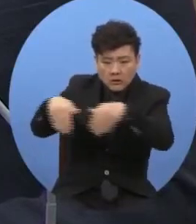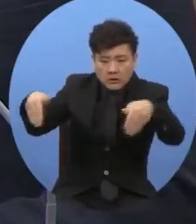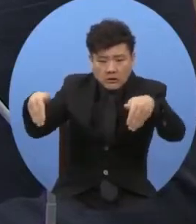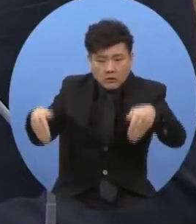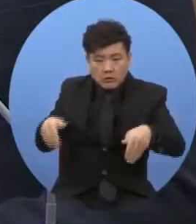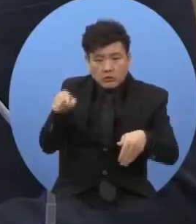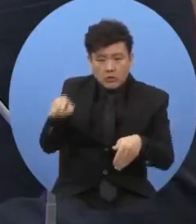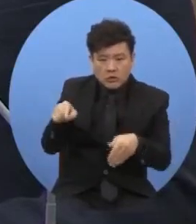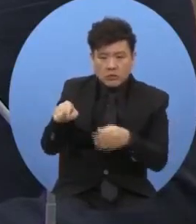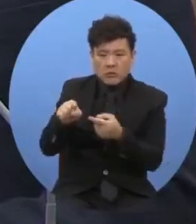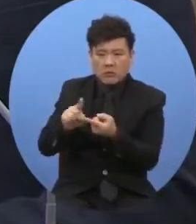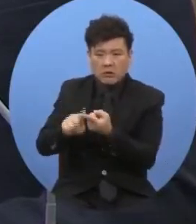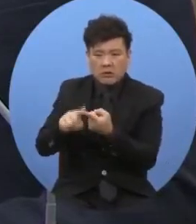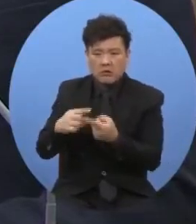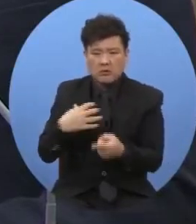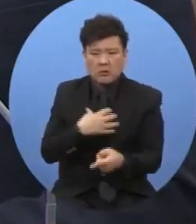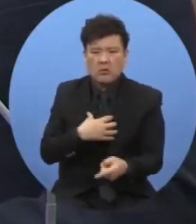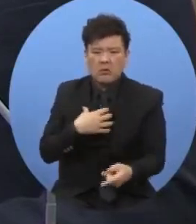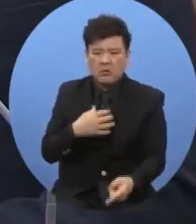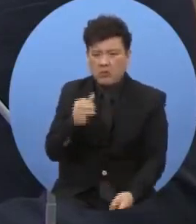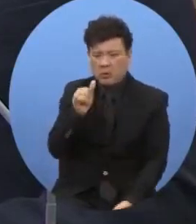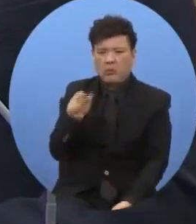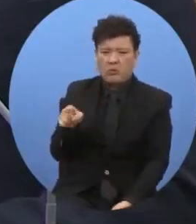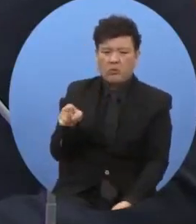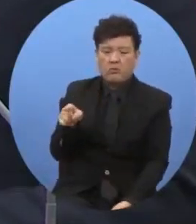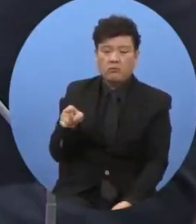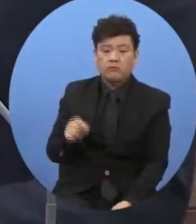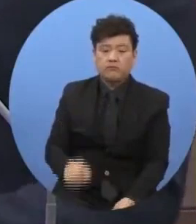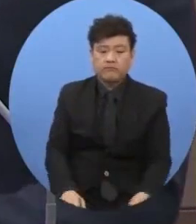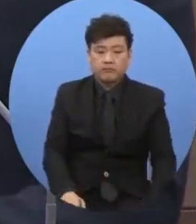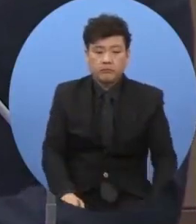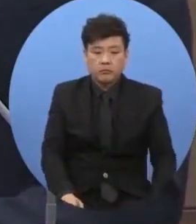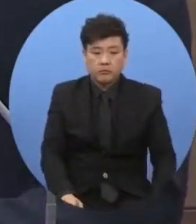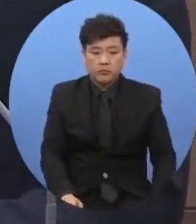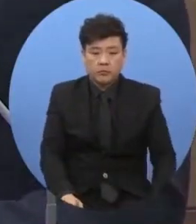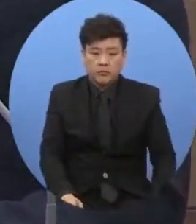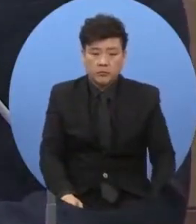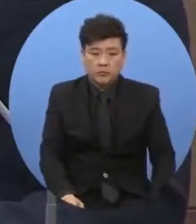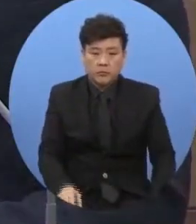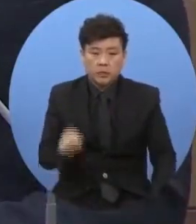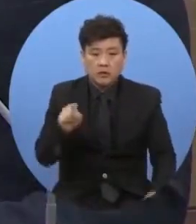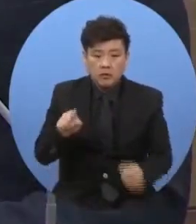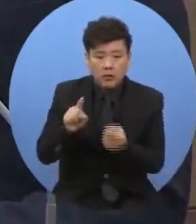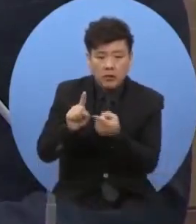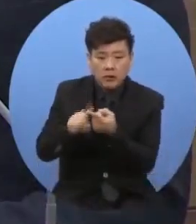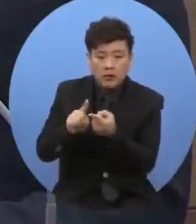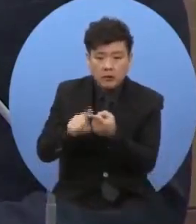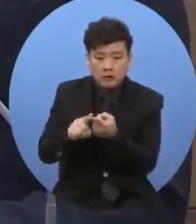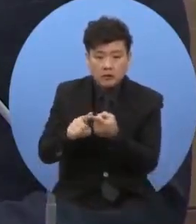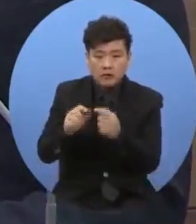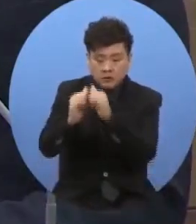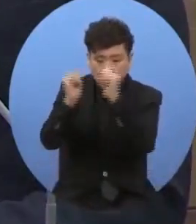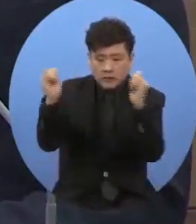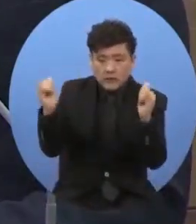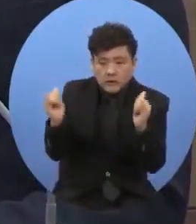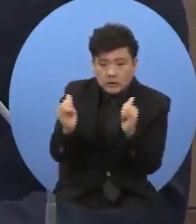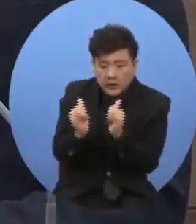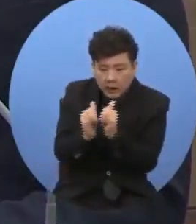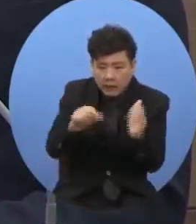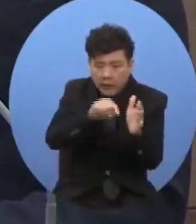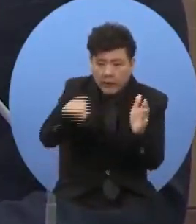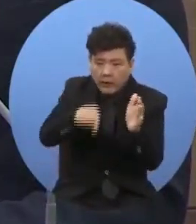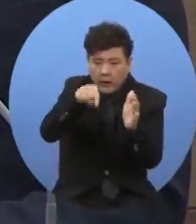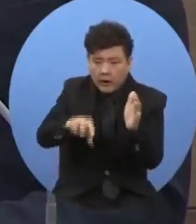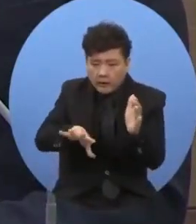또 우려들이 있으신 것 같습니다. 그래서 저는 좀 어떻게 될지 모르니까 그걸 조금 사회적으로 충분한 논의를 통해서